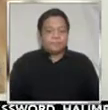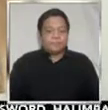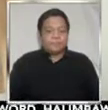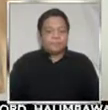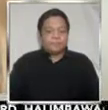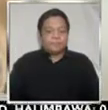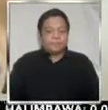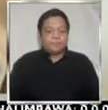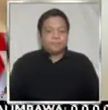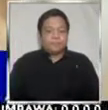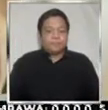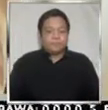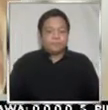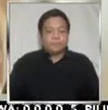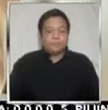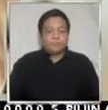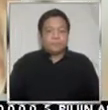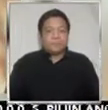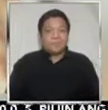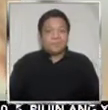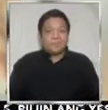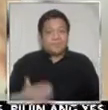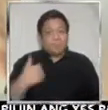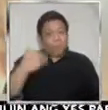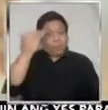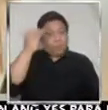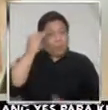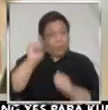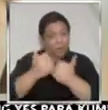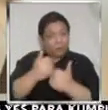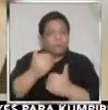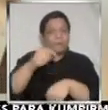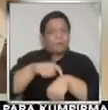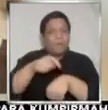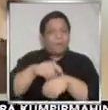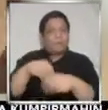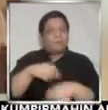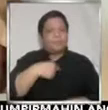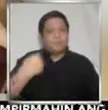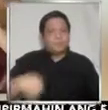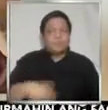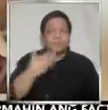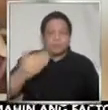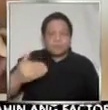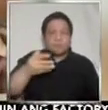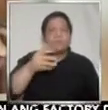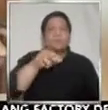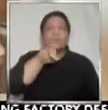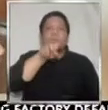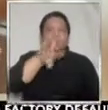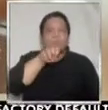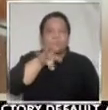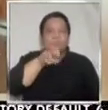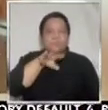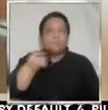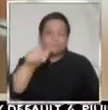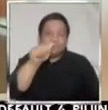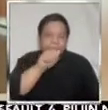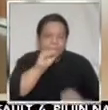Alam na rin niya matukoy ang oras in Mandarin. Thanks to Ama, o tawag sa lola ni Nyla na matiyagang nagtuturo sa